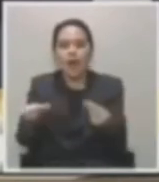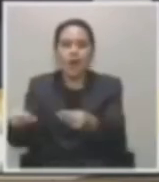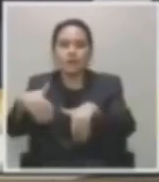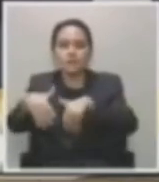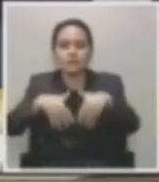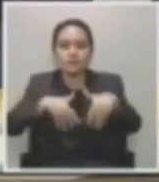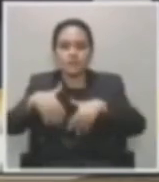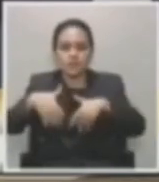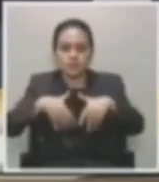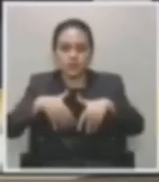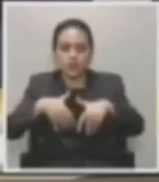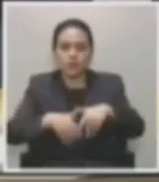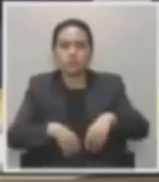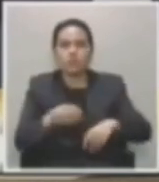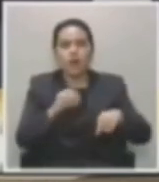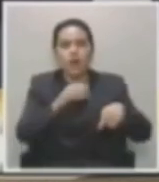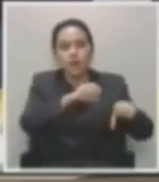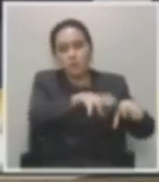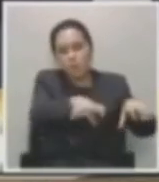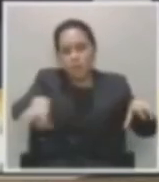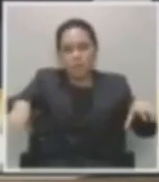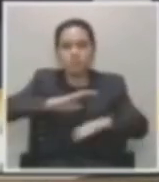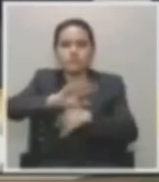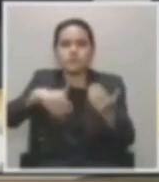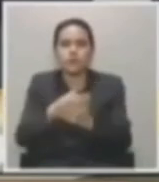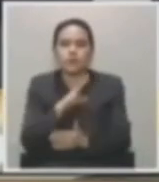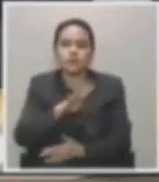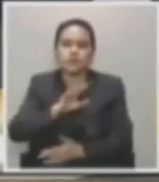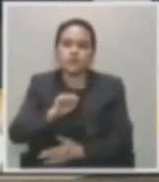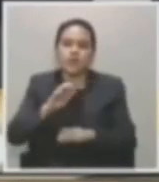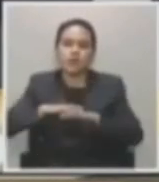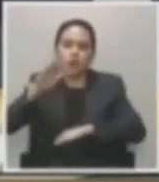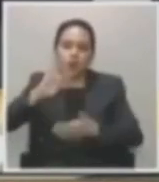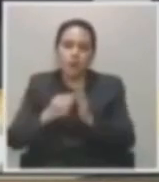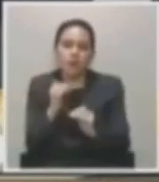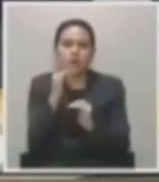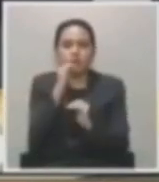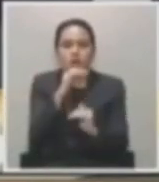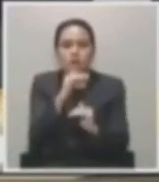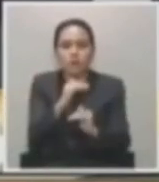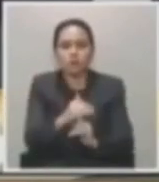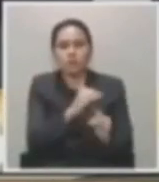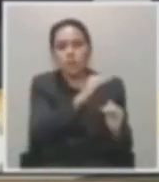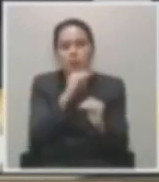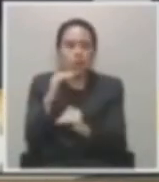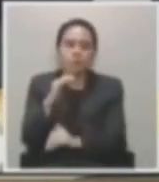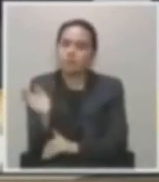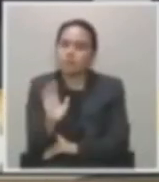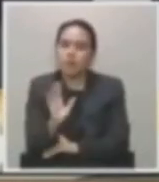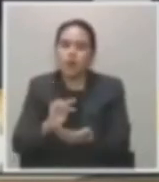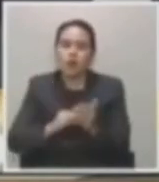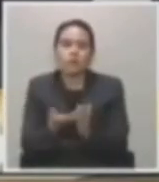ทุกๆครัวเรือนทั้งหมด 400,000 กว่าครัวเรือนโดยที่ไม่จำกัดว่าครัวเรือนละกี่ตันนะครับก็คือทุ